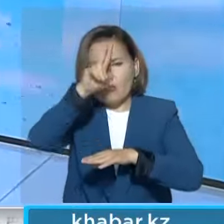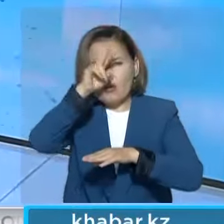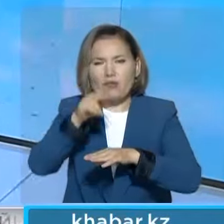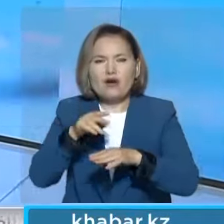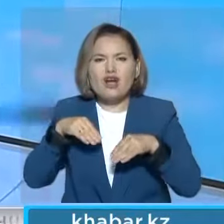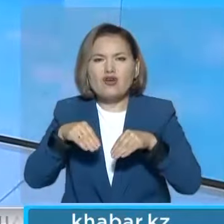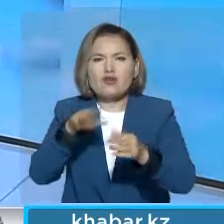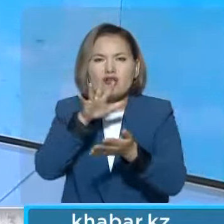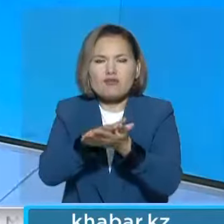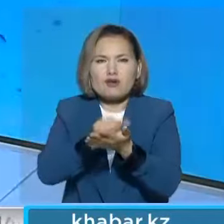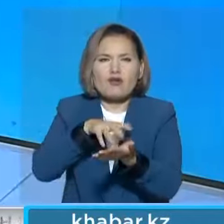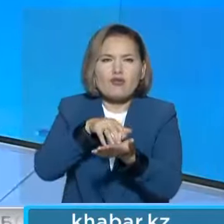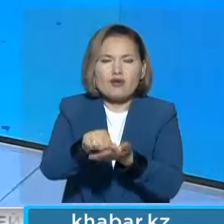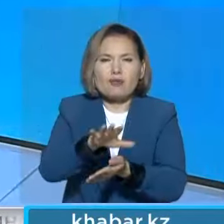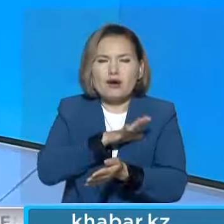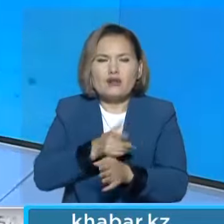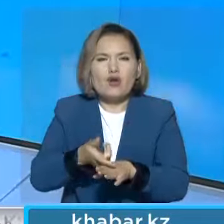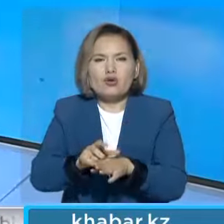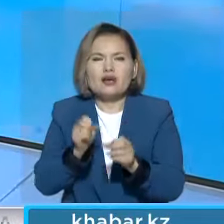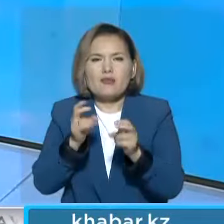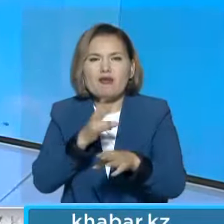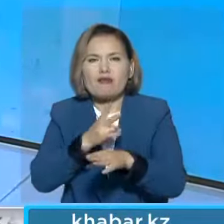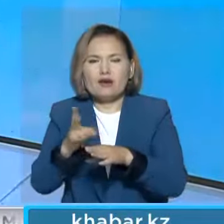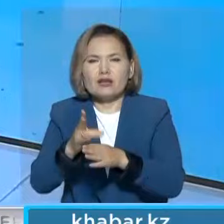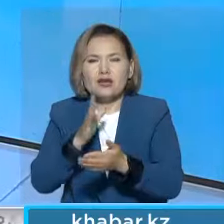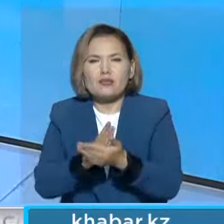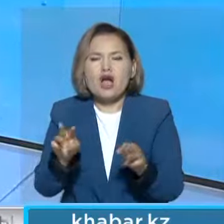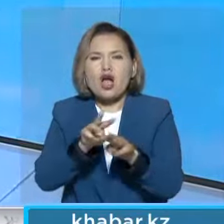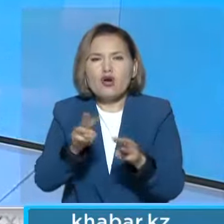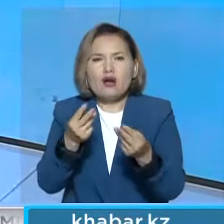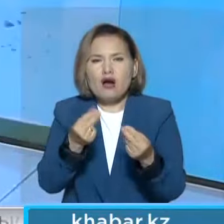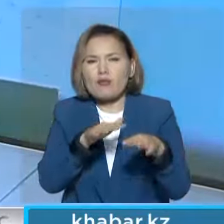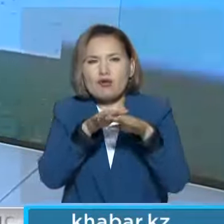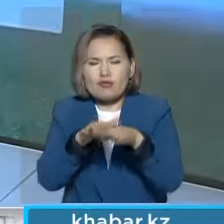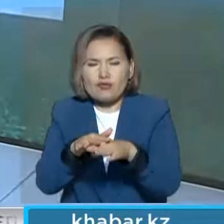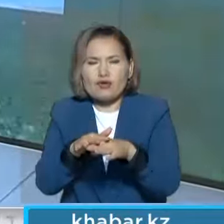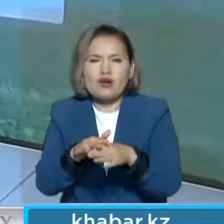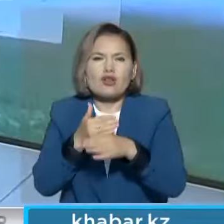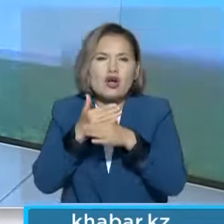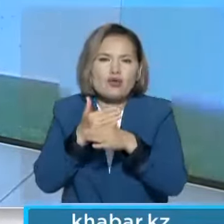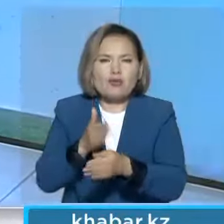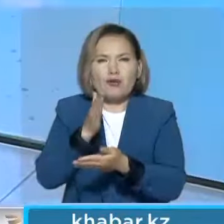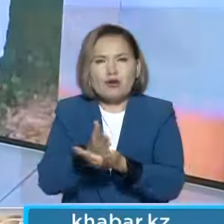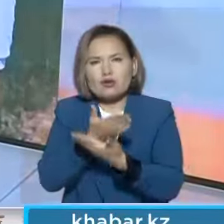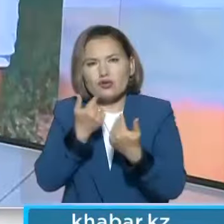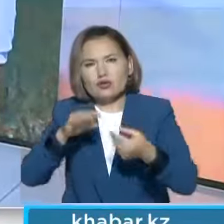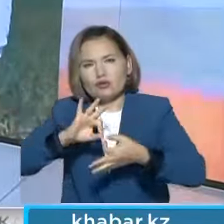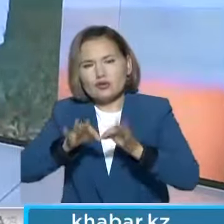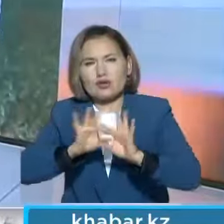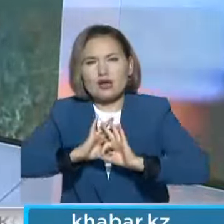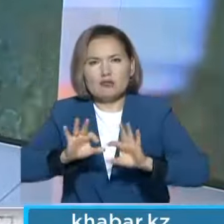жатыр. Жәндіктен төнген қауіп қандай? Үкіметтен қыруар қаржы бөлінді деген еді. Әріптесім Ердәулет Ыбырайұлы